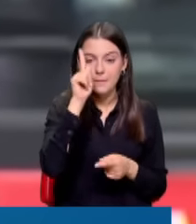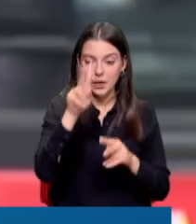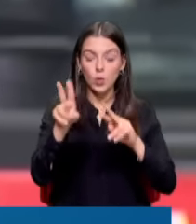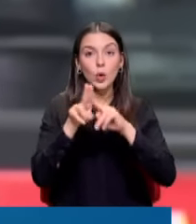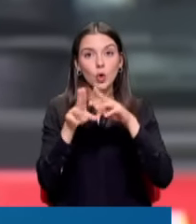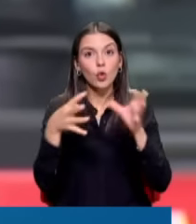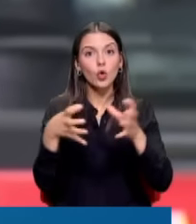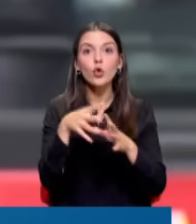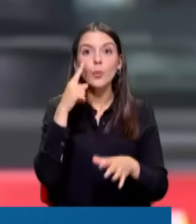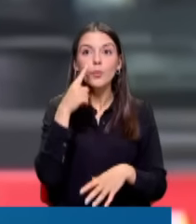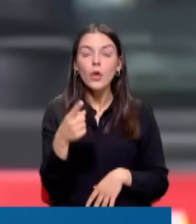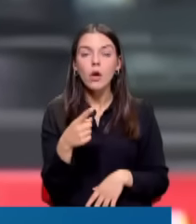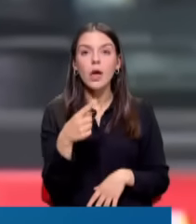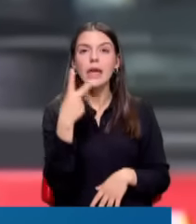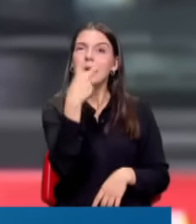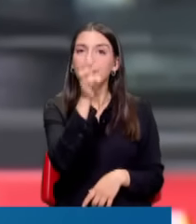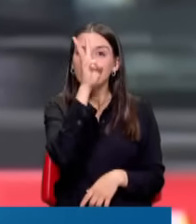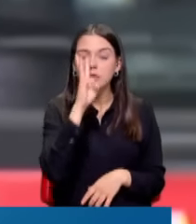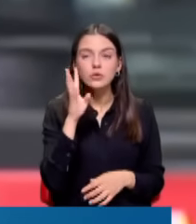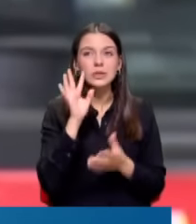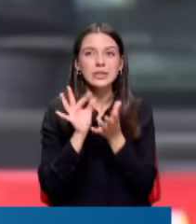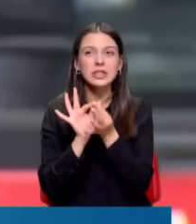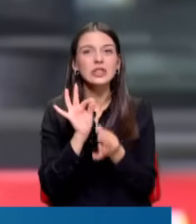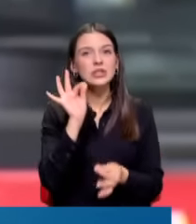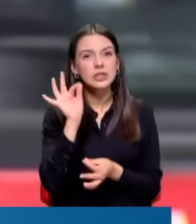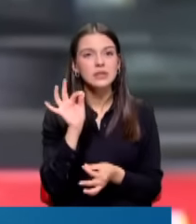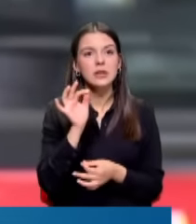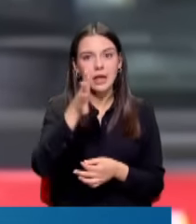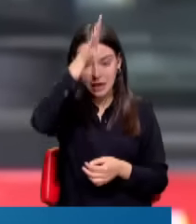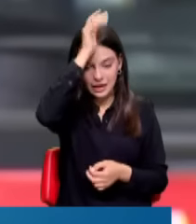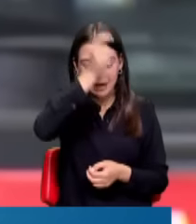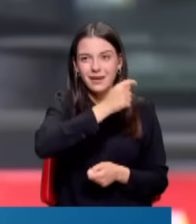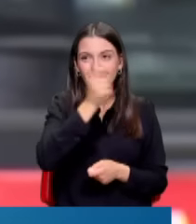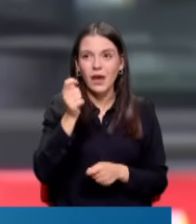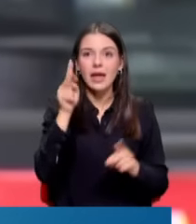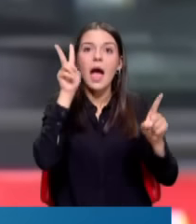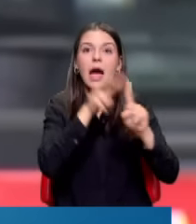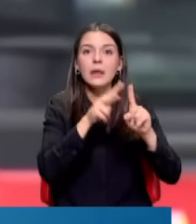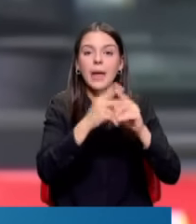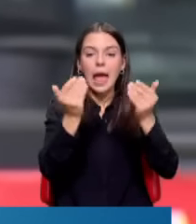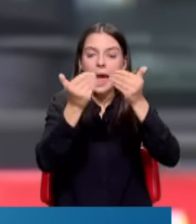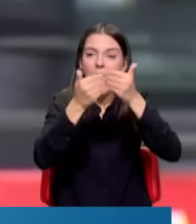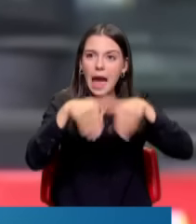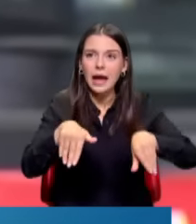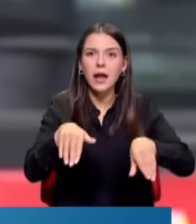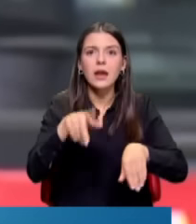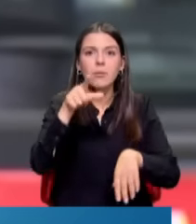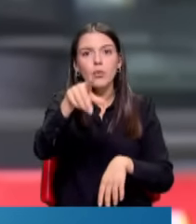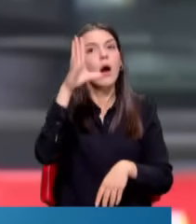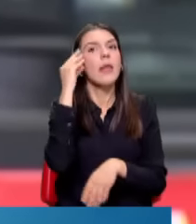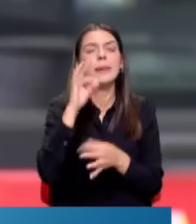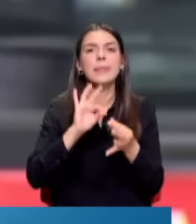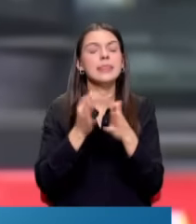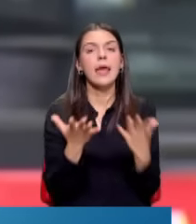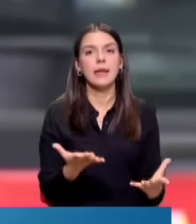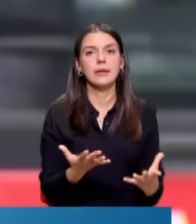kurumuna 2300 kişilik itfaiye eri katılımını engellemenin anlamı